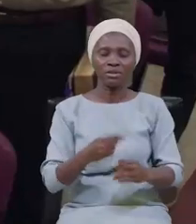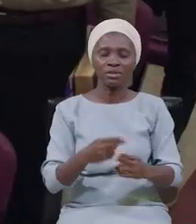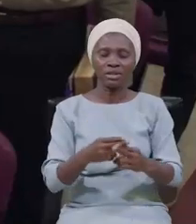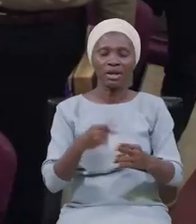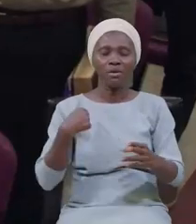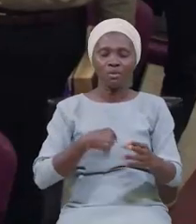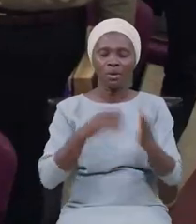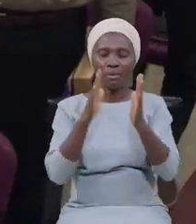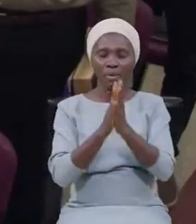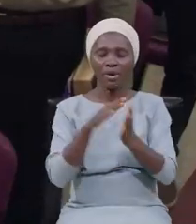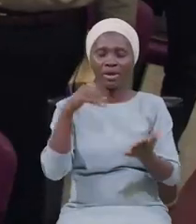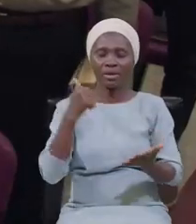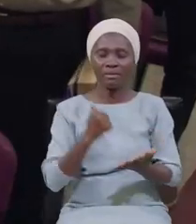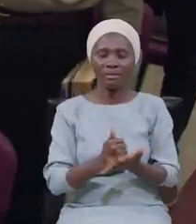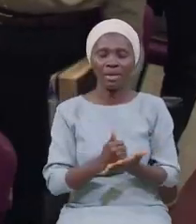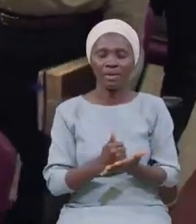prions.